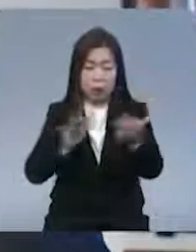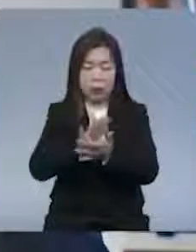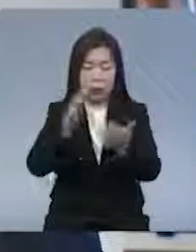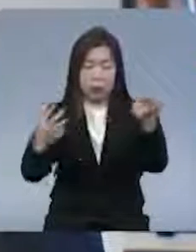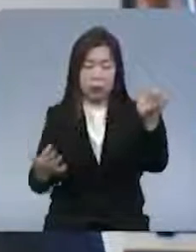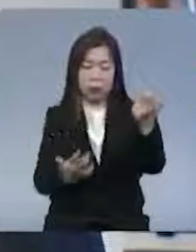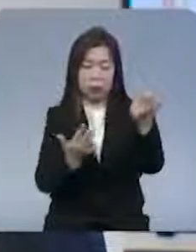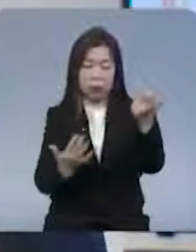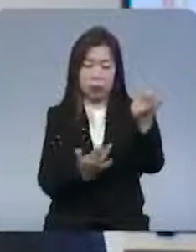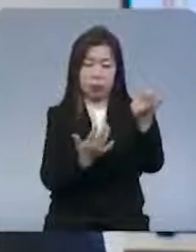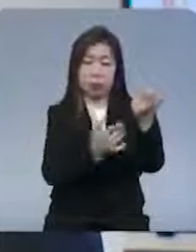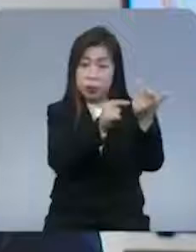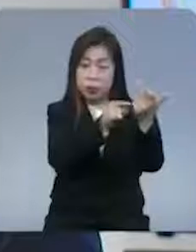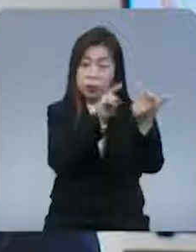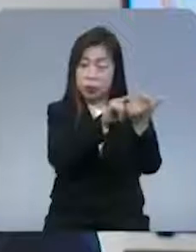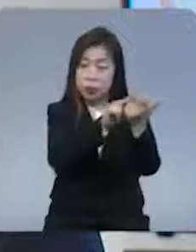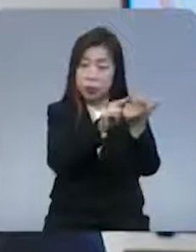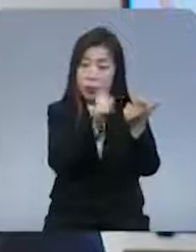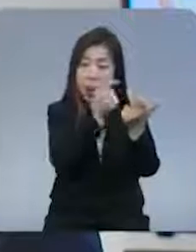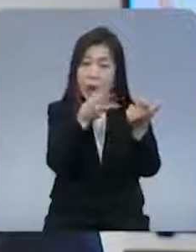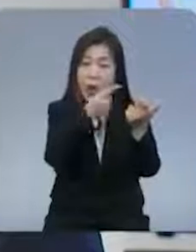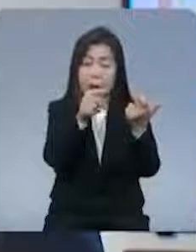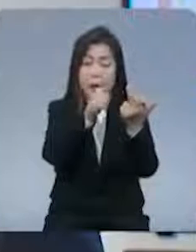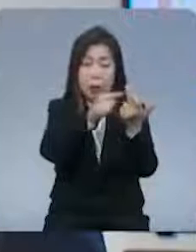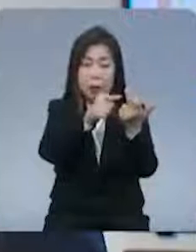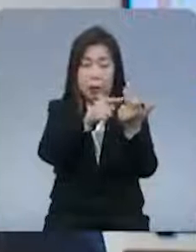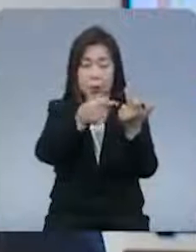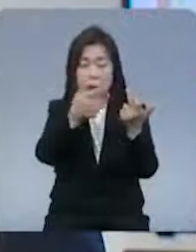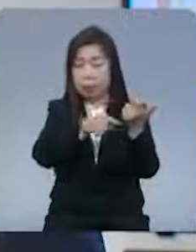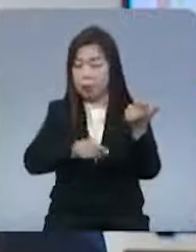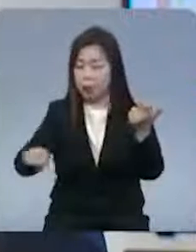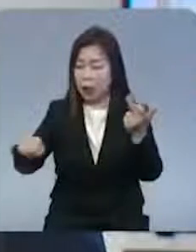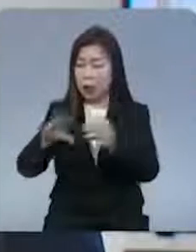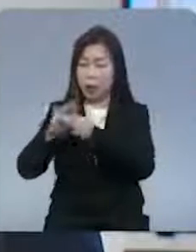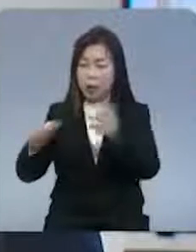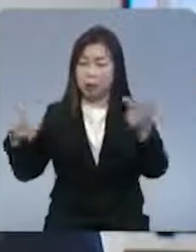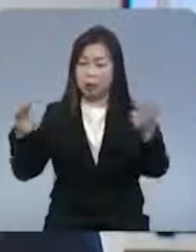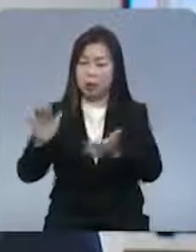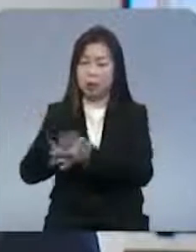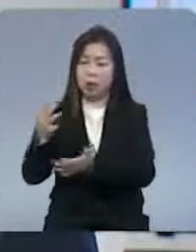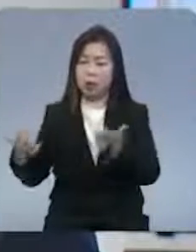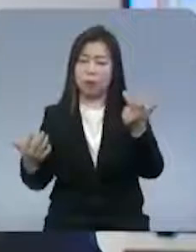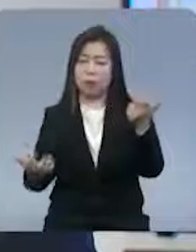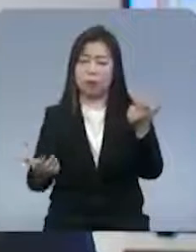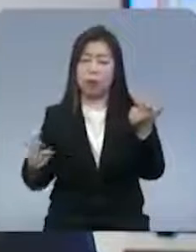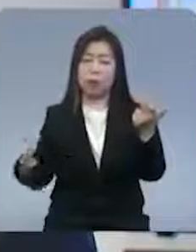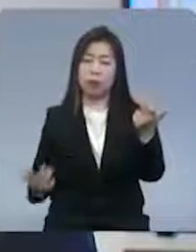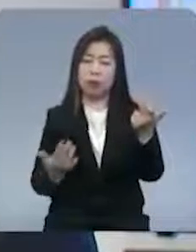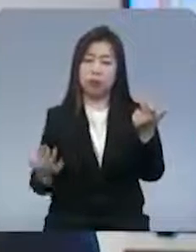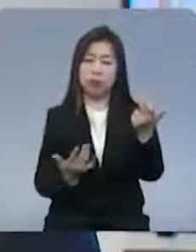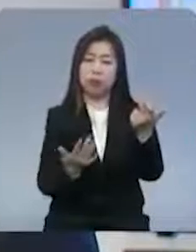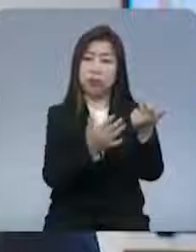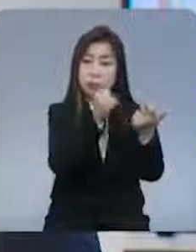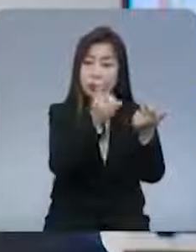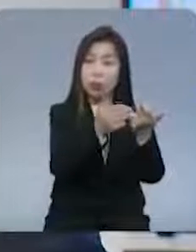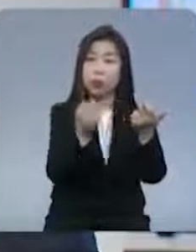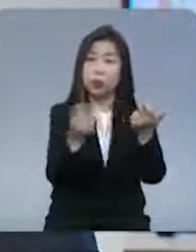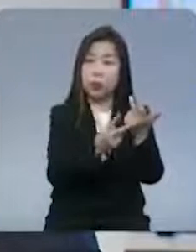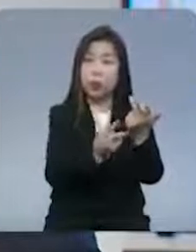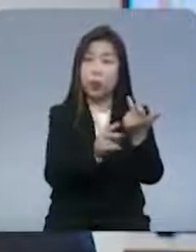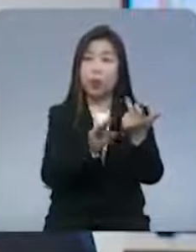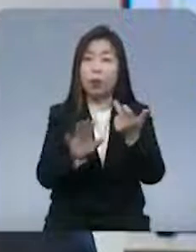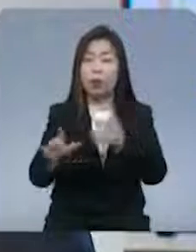arah utara-selatan dikedua Sisi Pulau demikian gempa bumi kali ini juga tampak terjadi karena sesaat bergerak secara horizontal